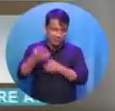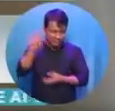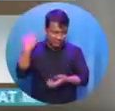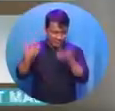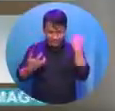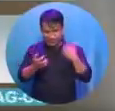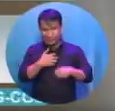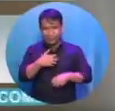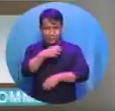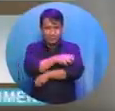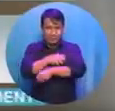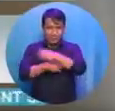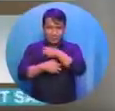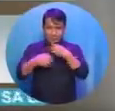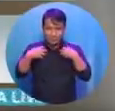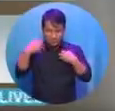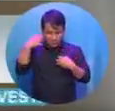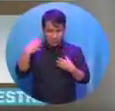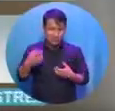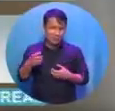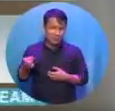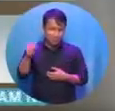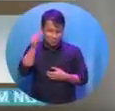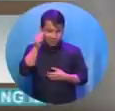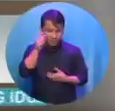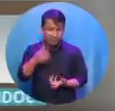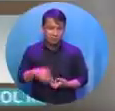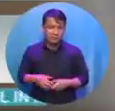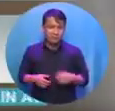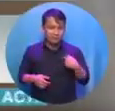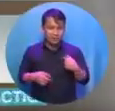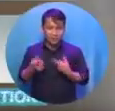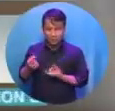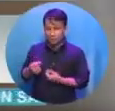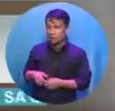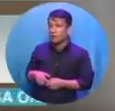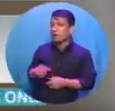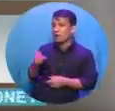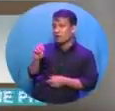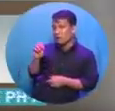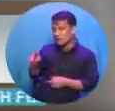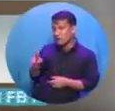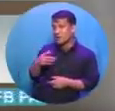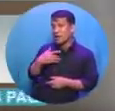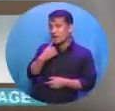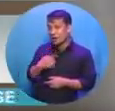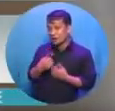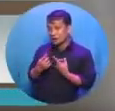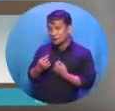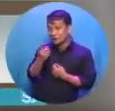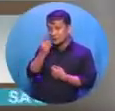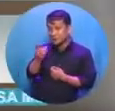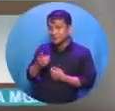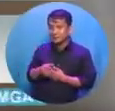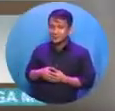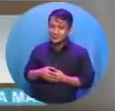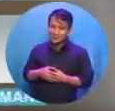siya, puro pasa po yung si Aljun. Kaya po, ang ginawa ko naman po, ako naman po ito na